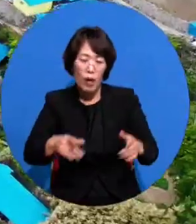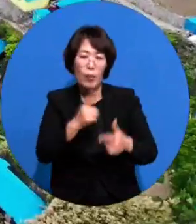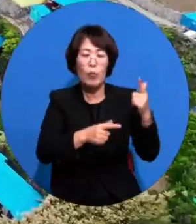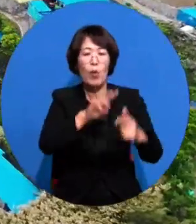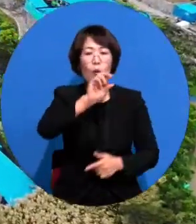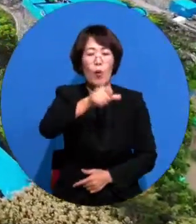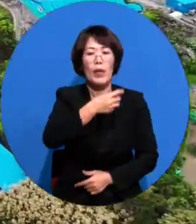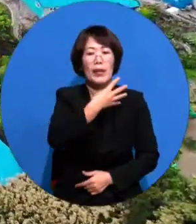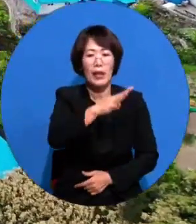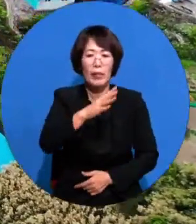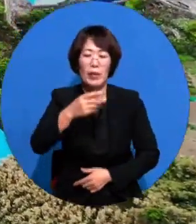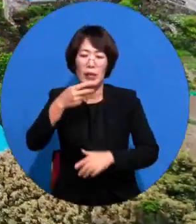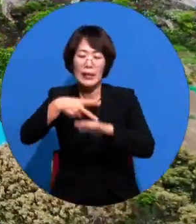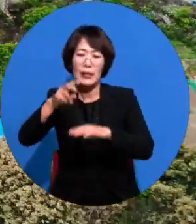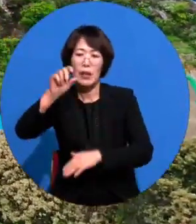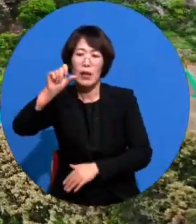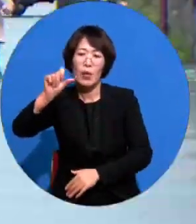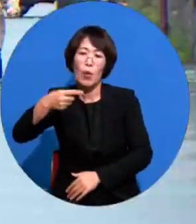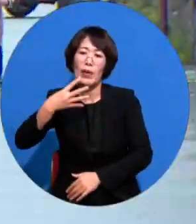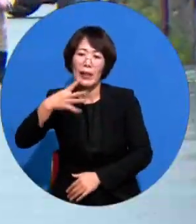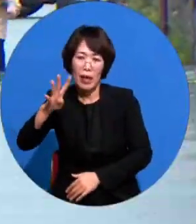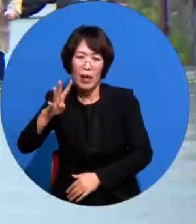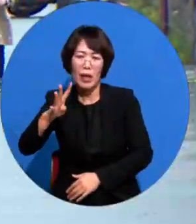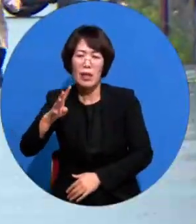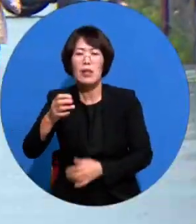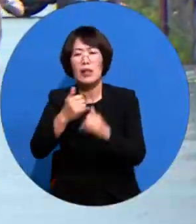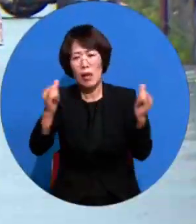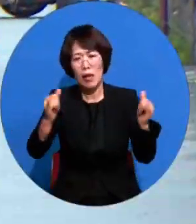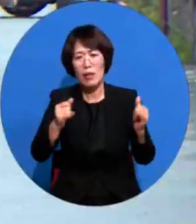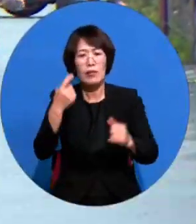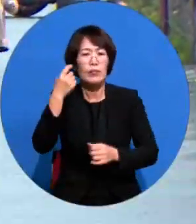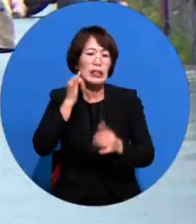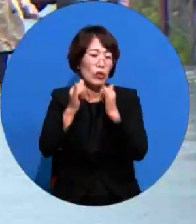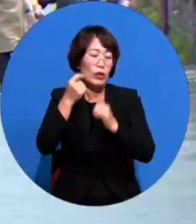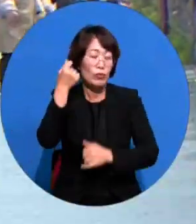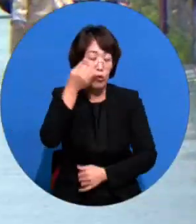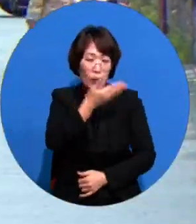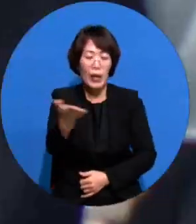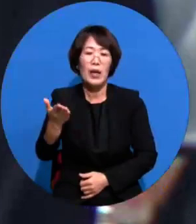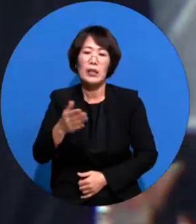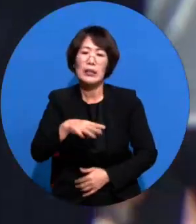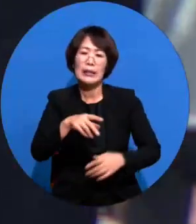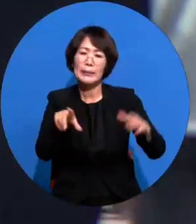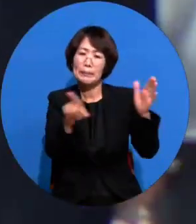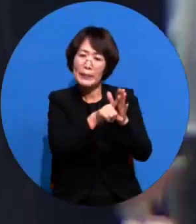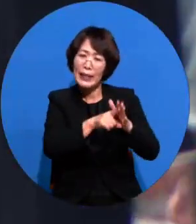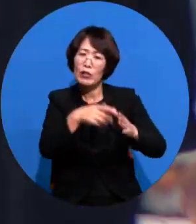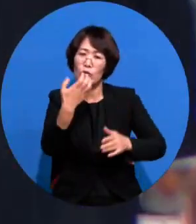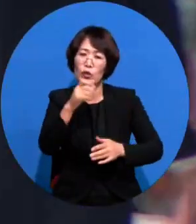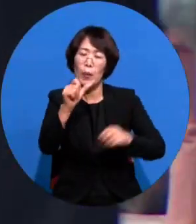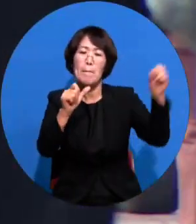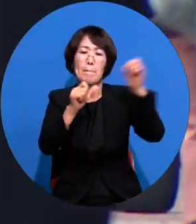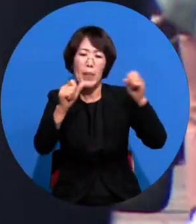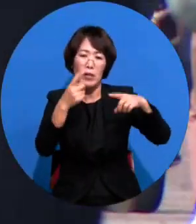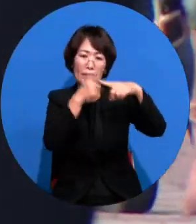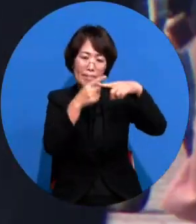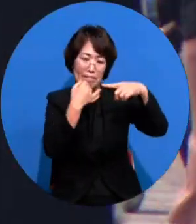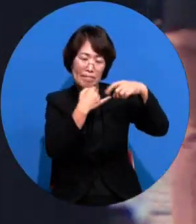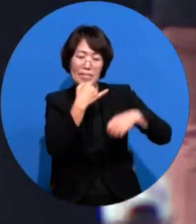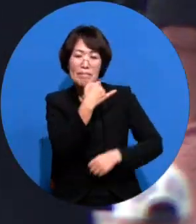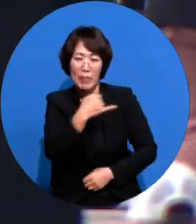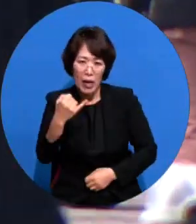신안군 503명을 대상으로 무선전화 인터뷰 조사로 실시했으며 표본오차는 95% 신뢰 수준의 플러스